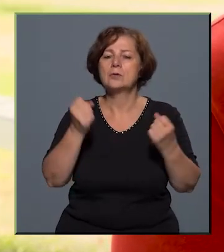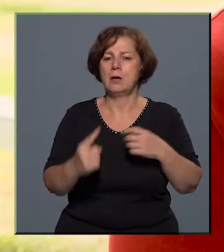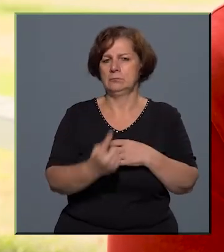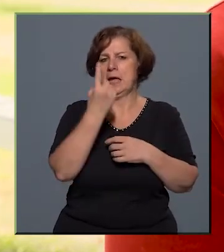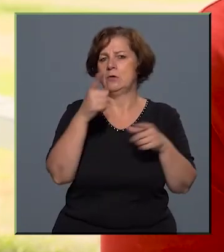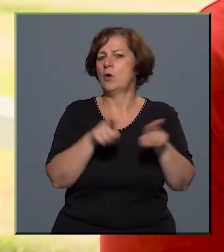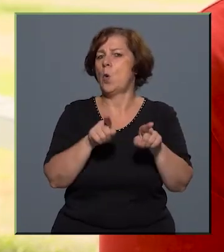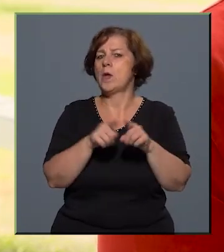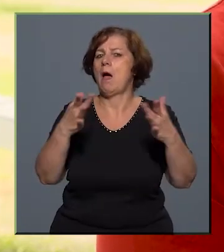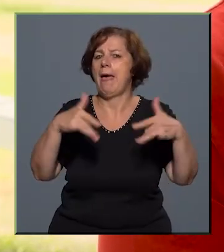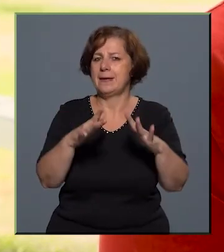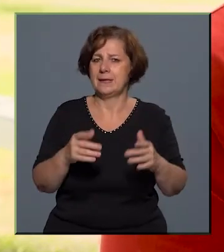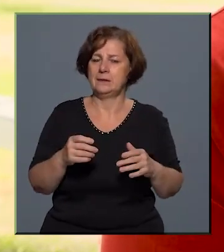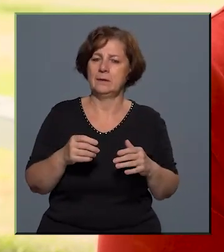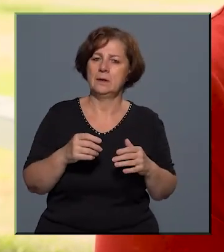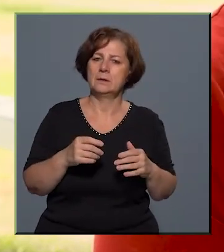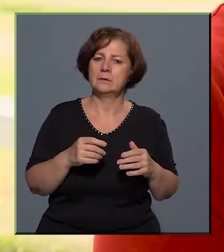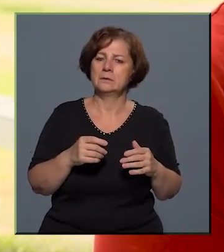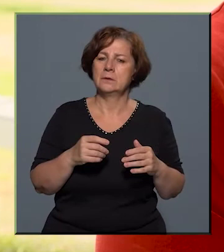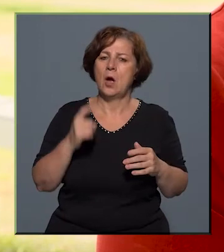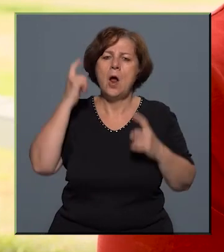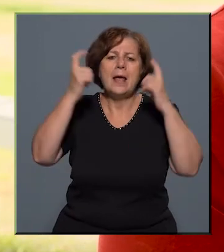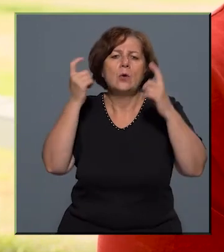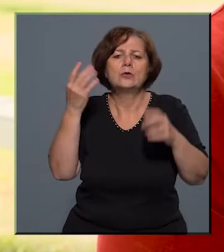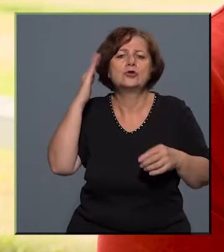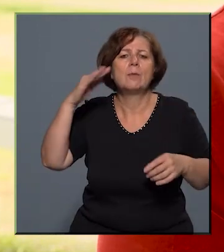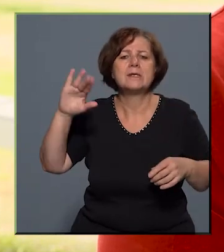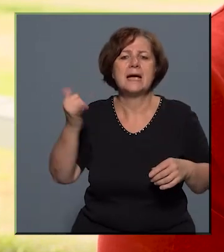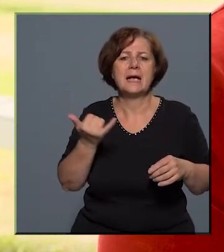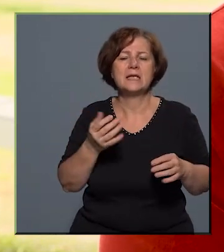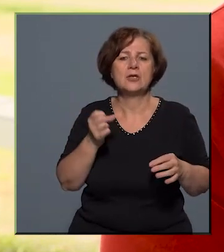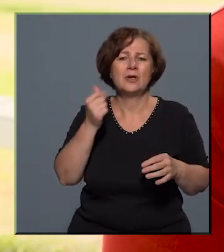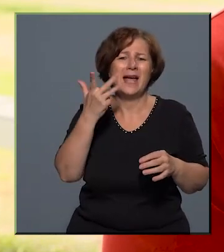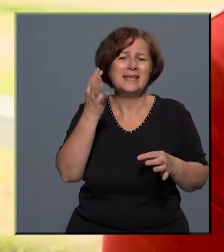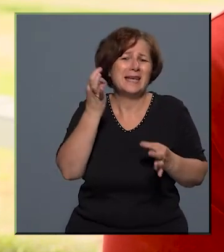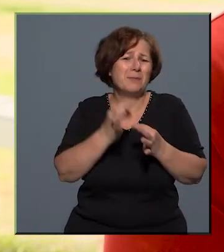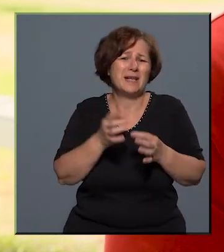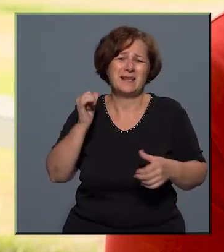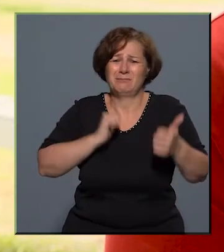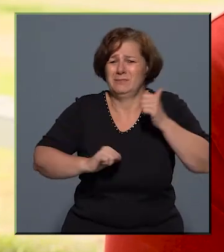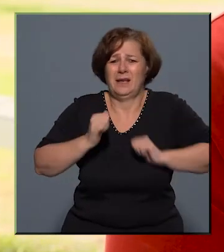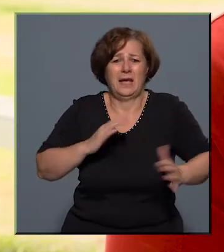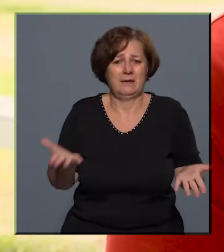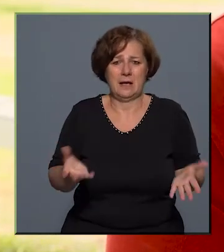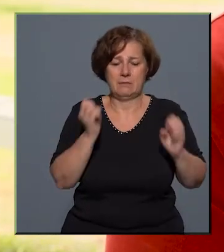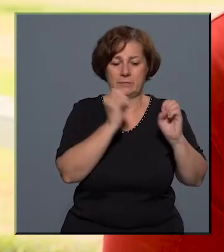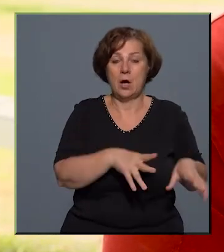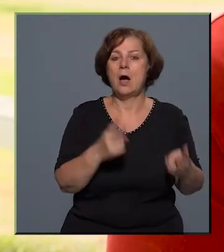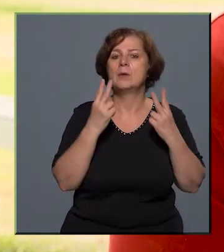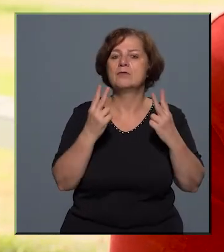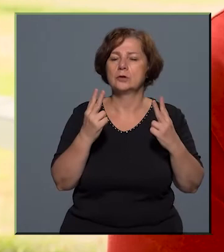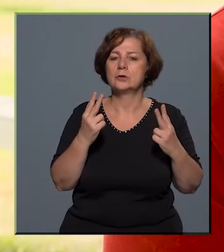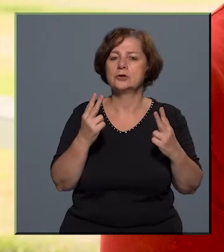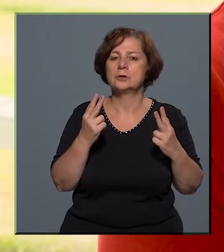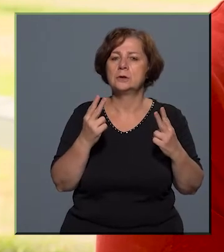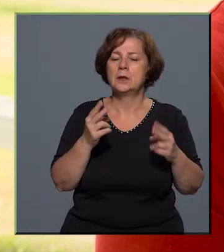az autóba. Előfordulhatnak olyan szituációk, a leggondosabb gazdinál is, hogy ez pár percre kénytelen. Ami